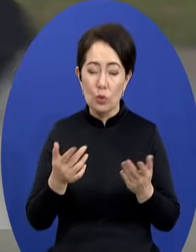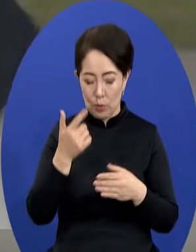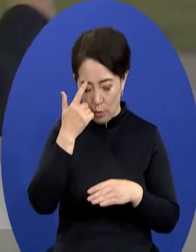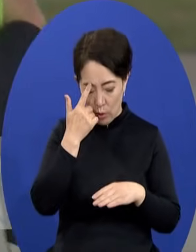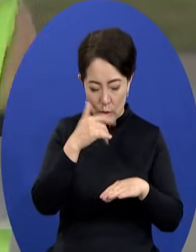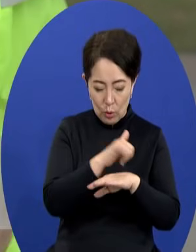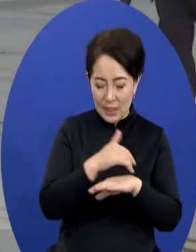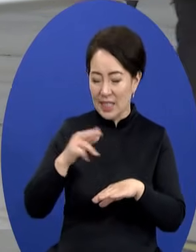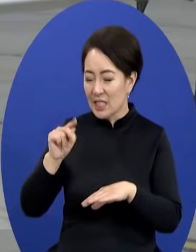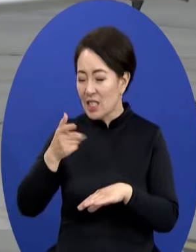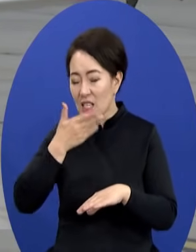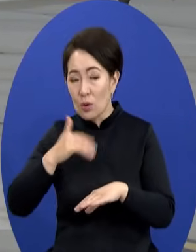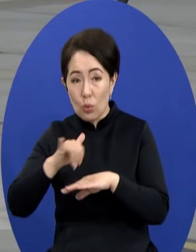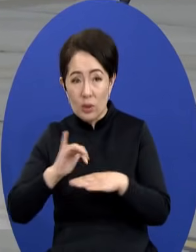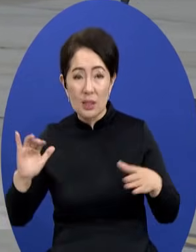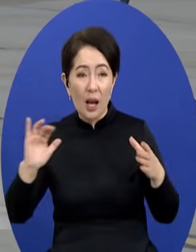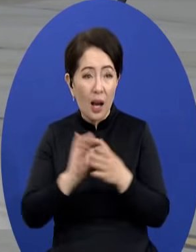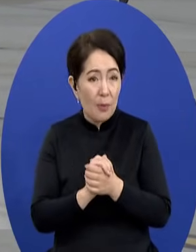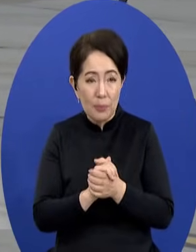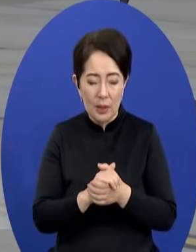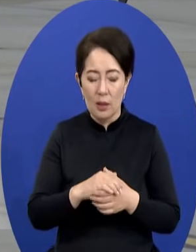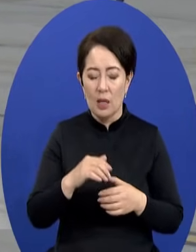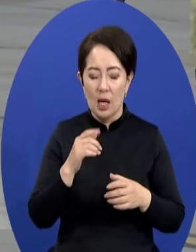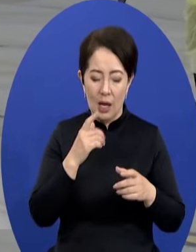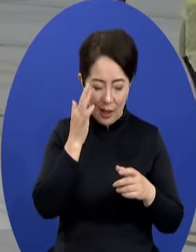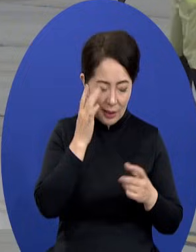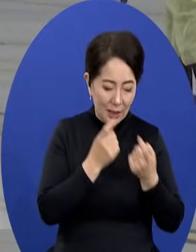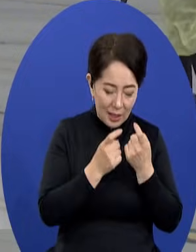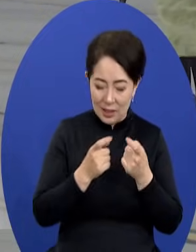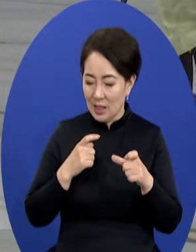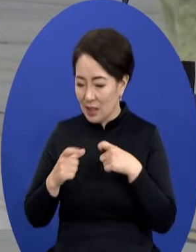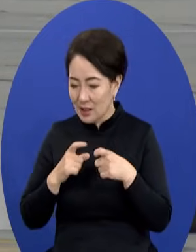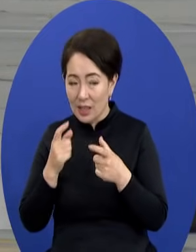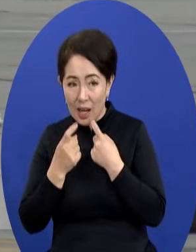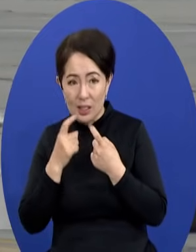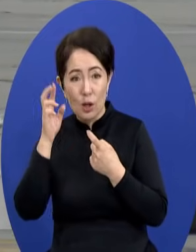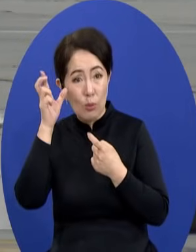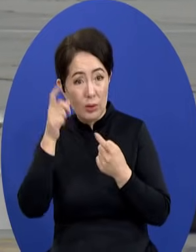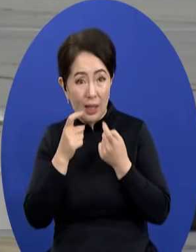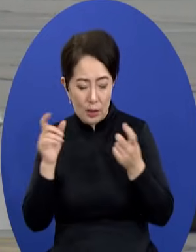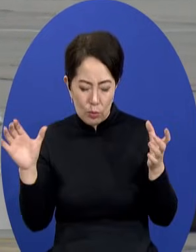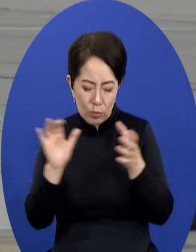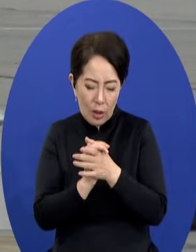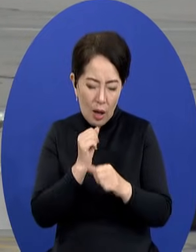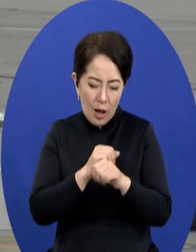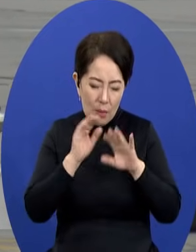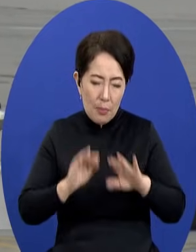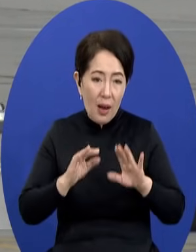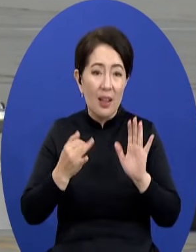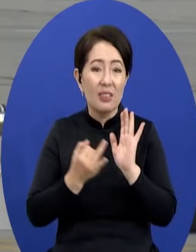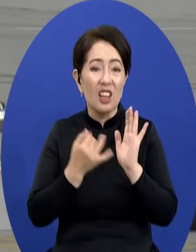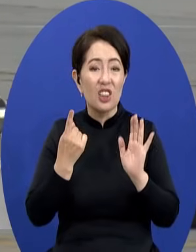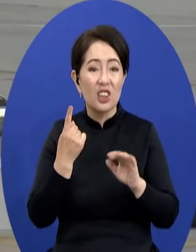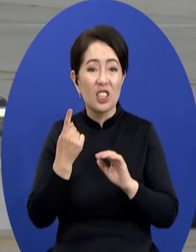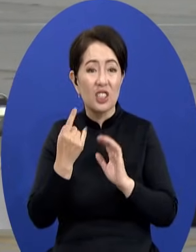хувьд улс төр, гадаад харилцаа, эдийн засгийн хамтын ажиллагаа, боловсрол соёлын харилцаа гэд хэд хэдэн салбарт 71 жил хамтран ажилласан байна. За